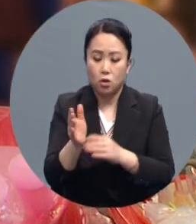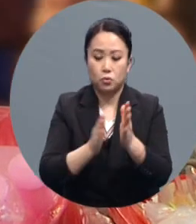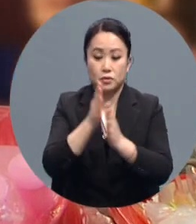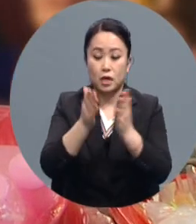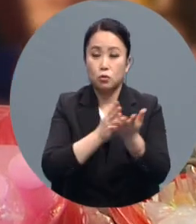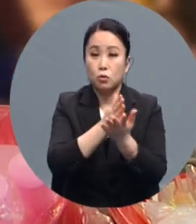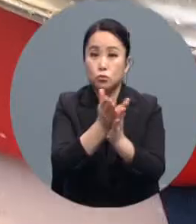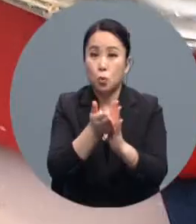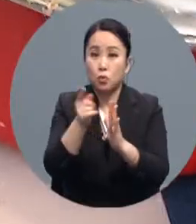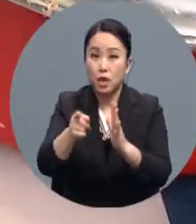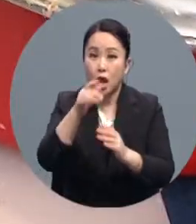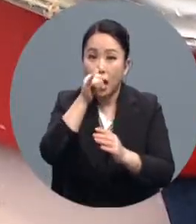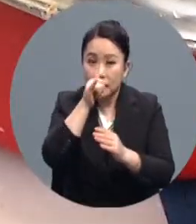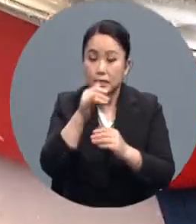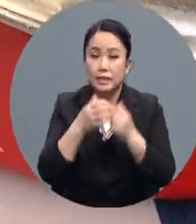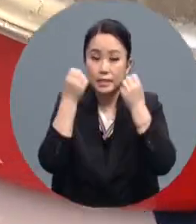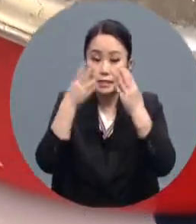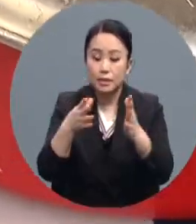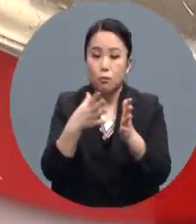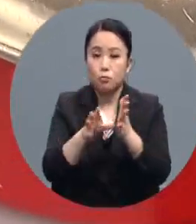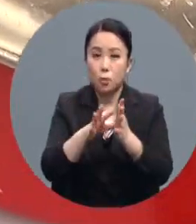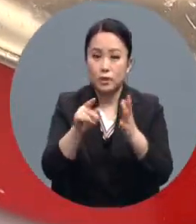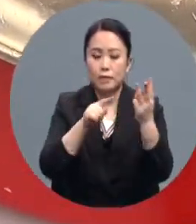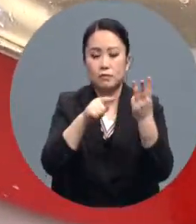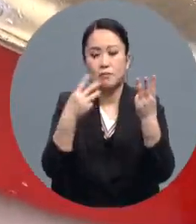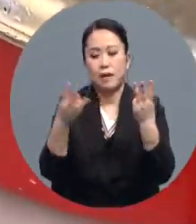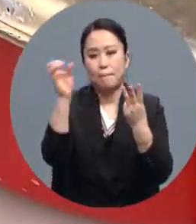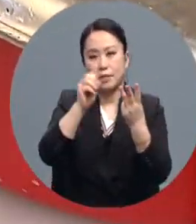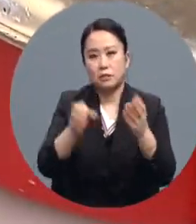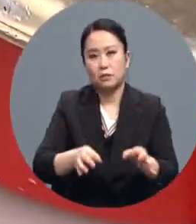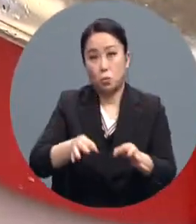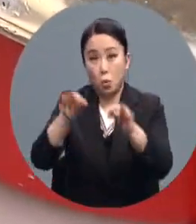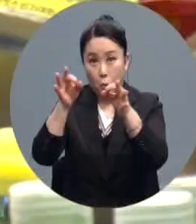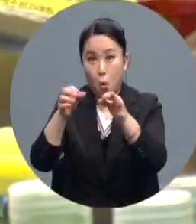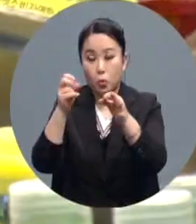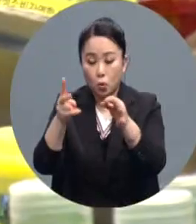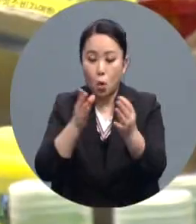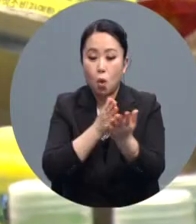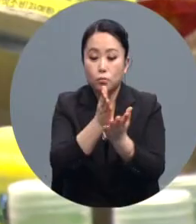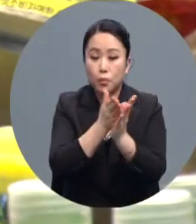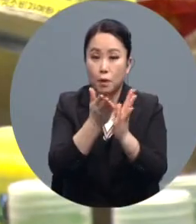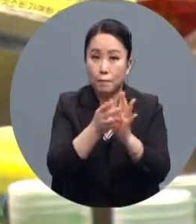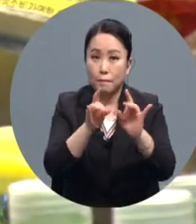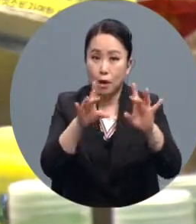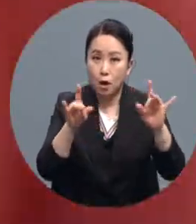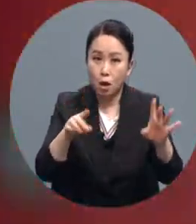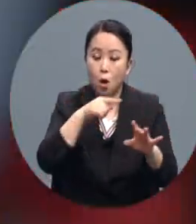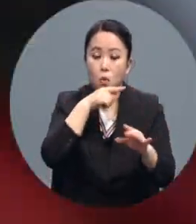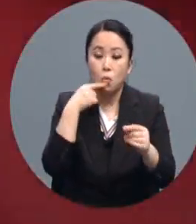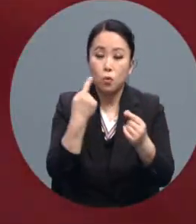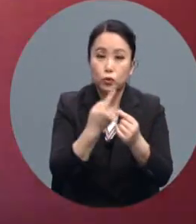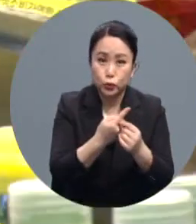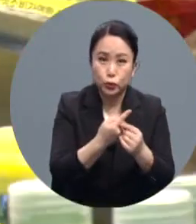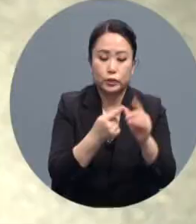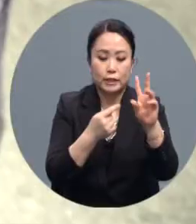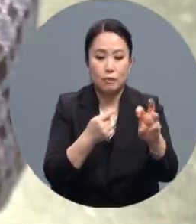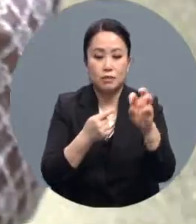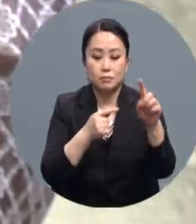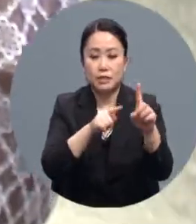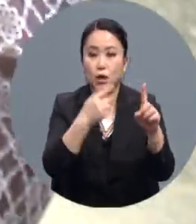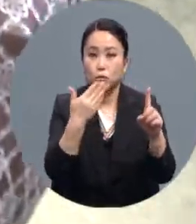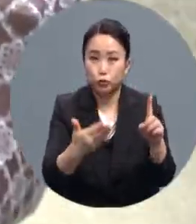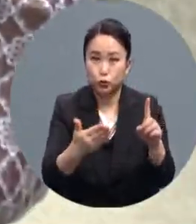등으로 구성된 신선식품 지수는 3.3% 오른 가운데 품목별로 풋고추와 파가 각각